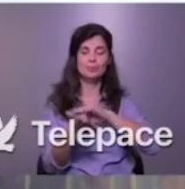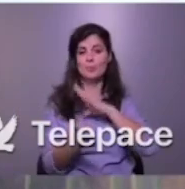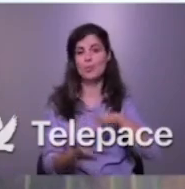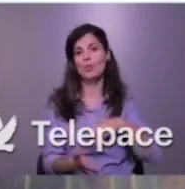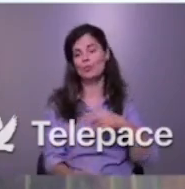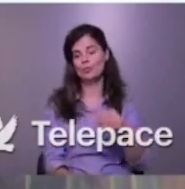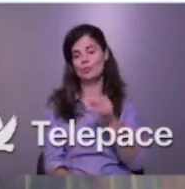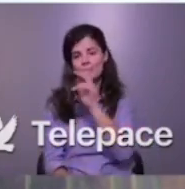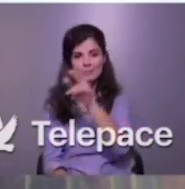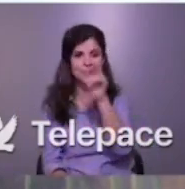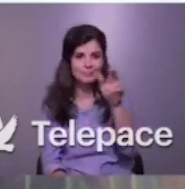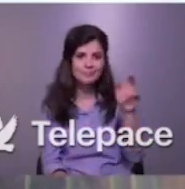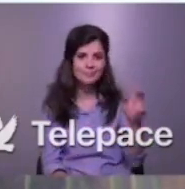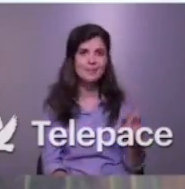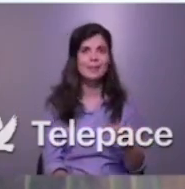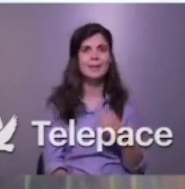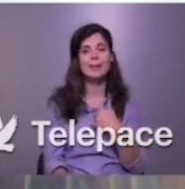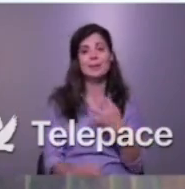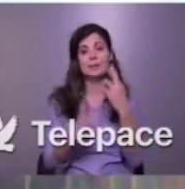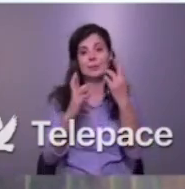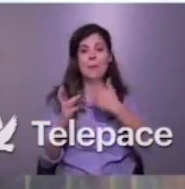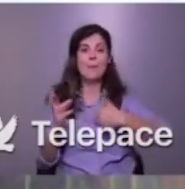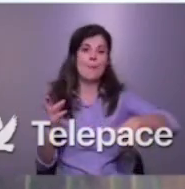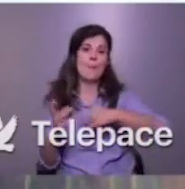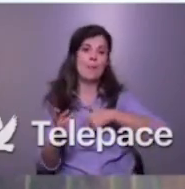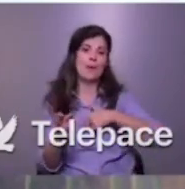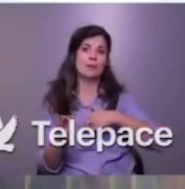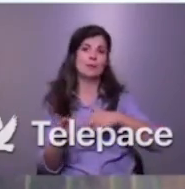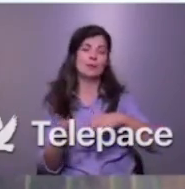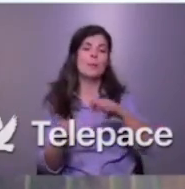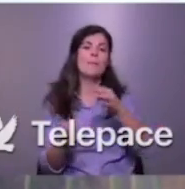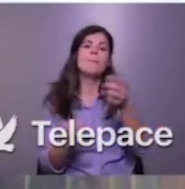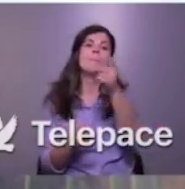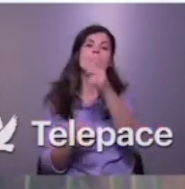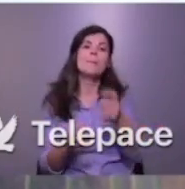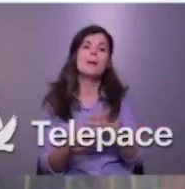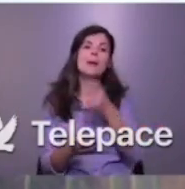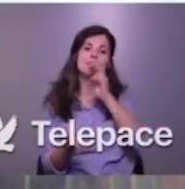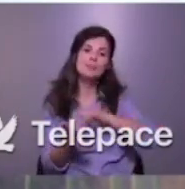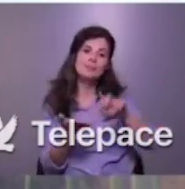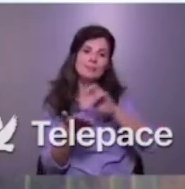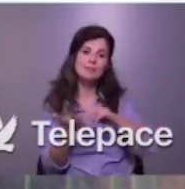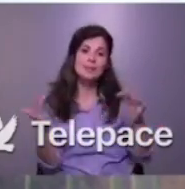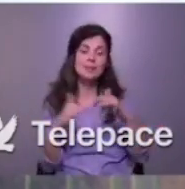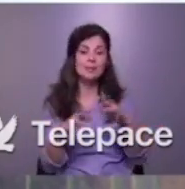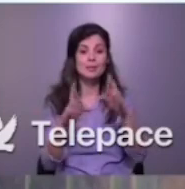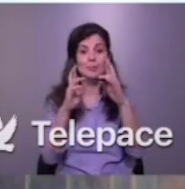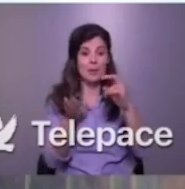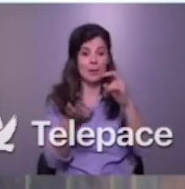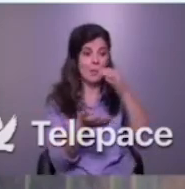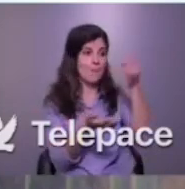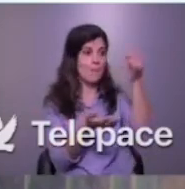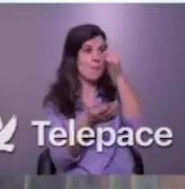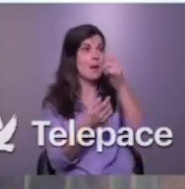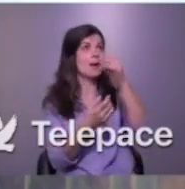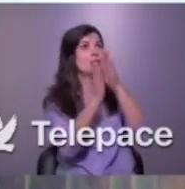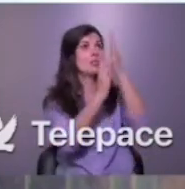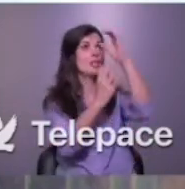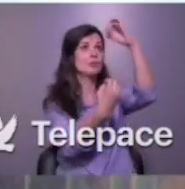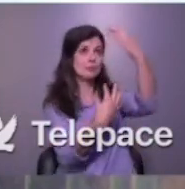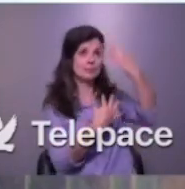mundo y que seamos todos peregrinos de paz, que levemos la paz que recibimos de